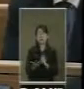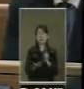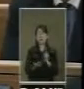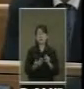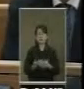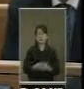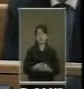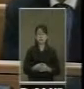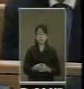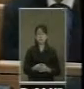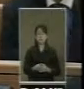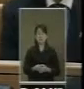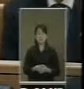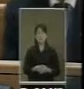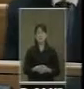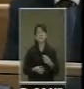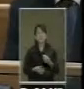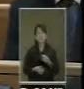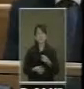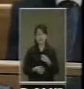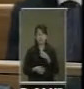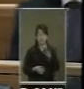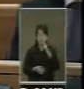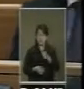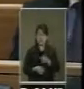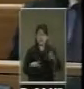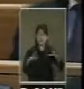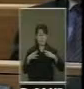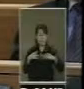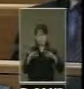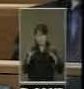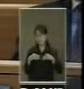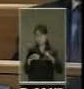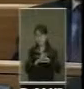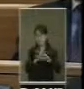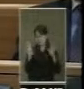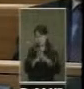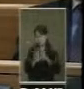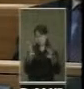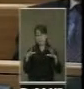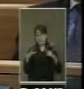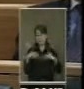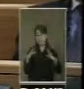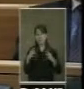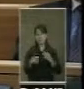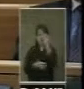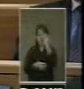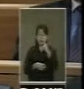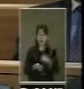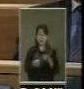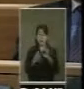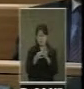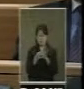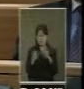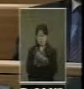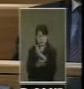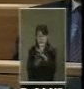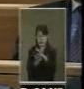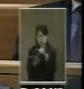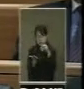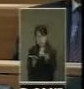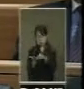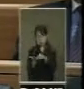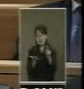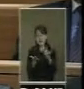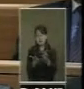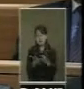ดิฉันขอปฏิเสธทุกประการเพราะดิฉันคิดว่ากระดาษแผ่นเดียวนี้ถ้